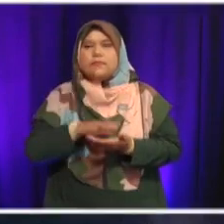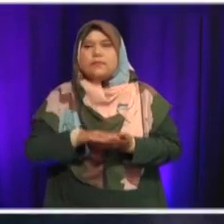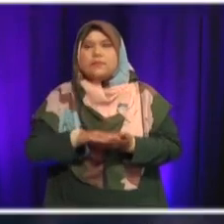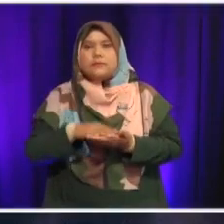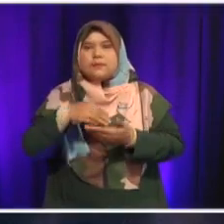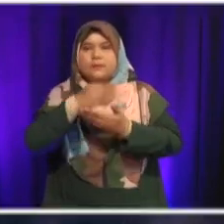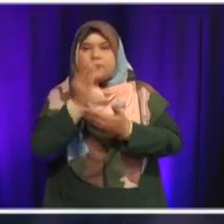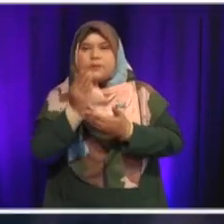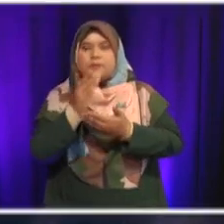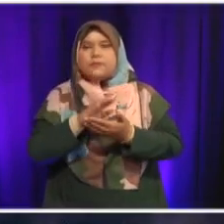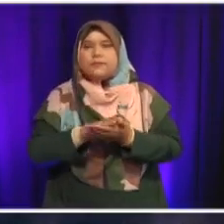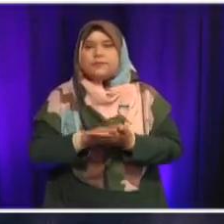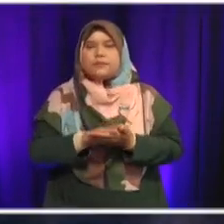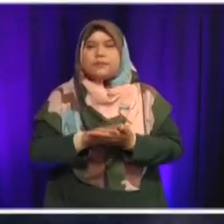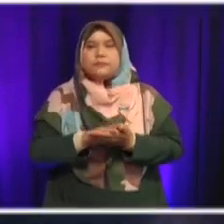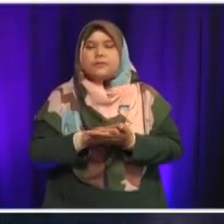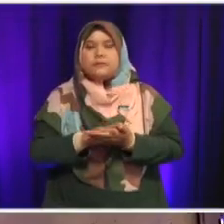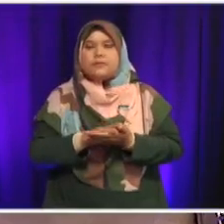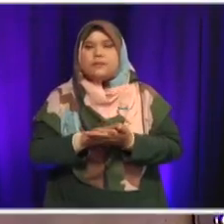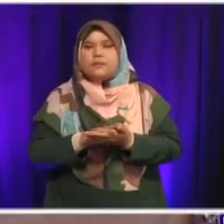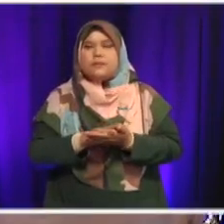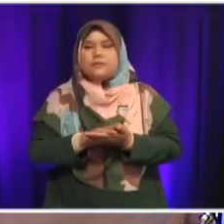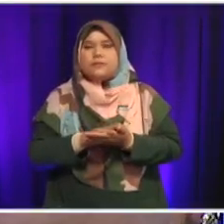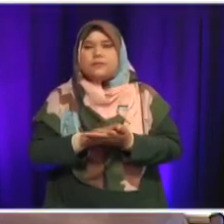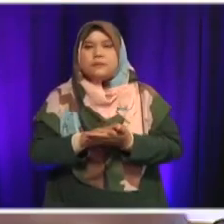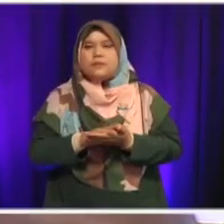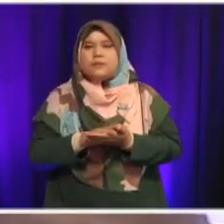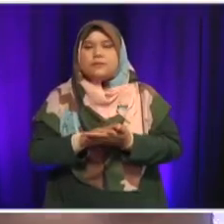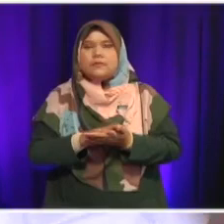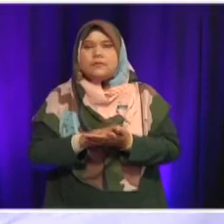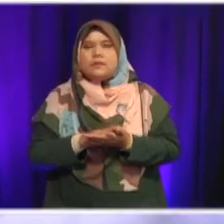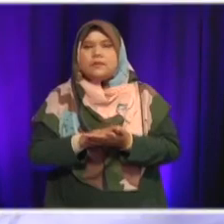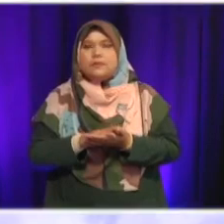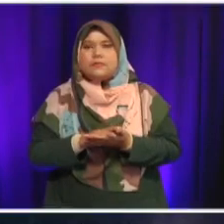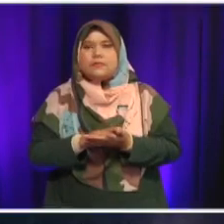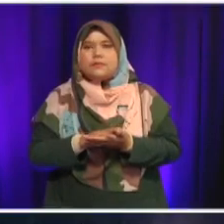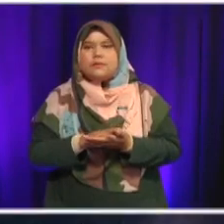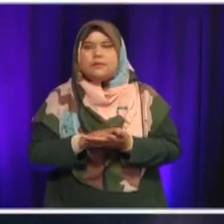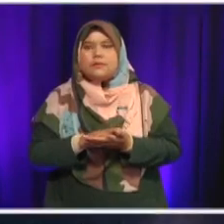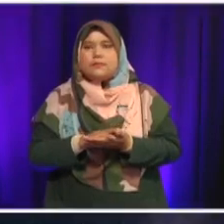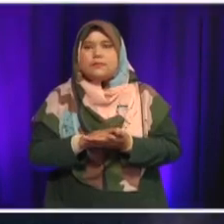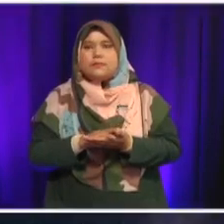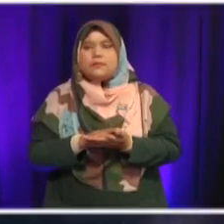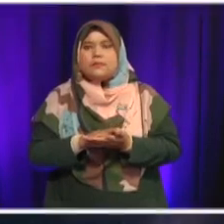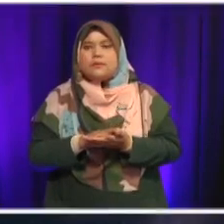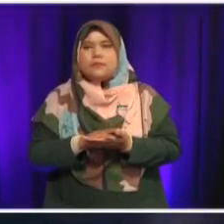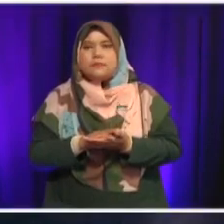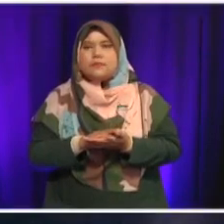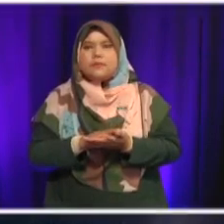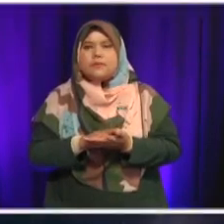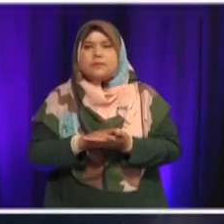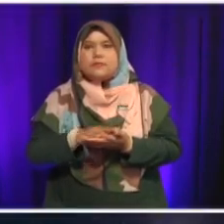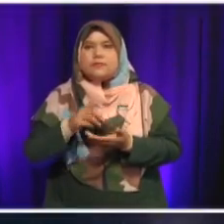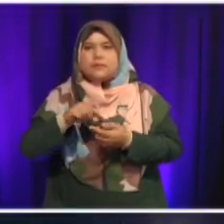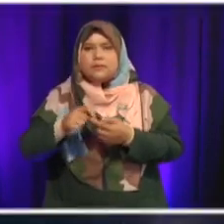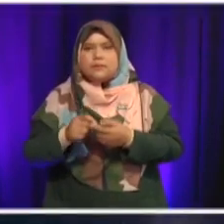bahan mentah yang seterusnya Oke baik deras dan lagi kita ada kacang badam